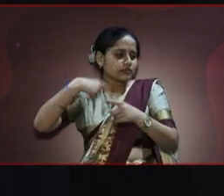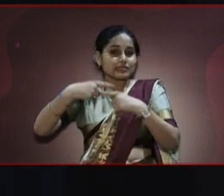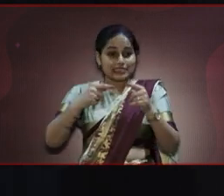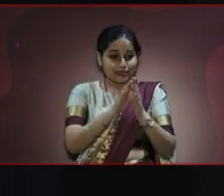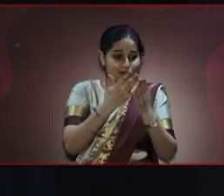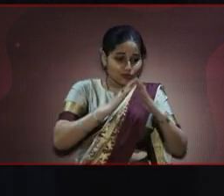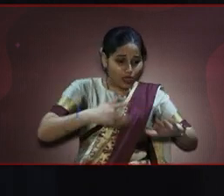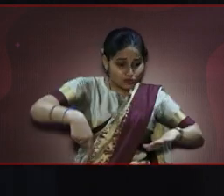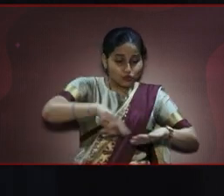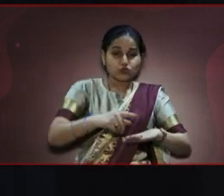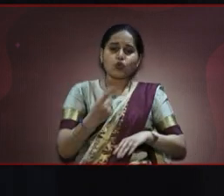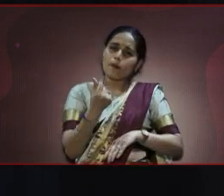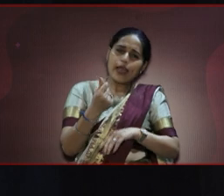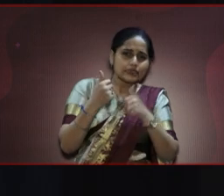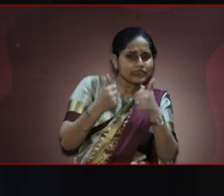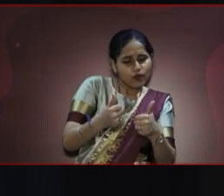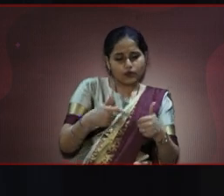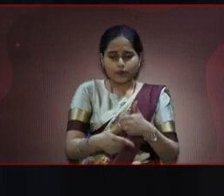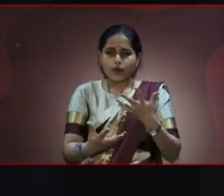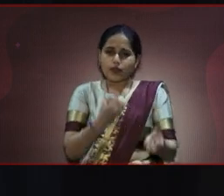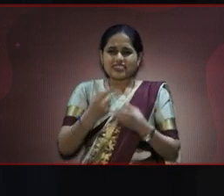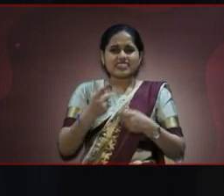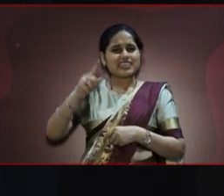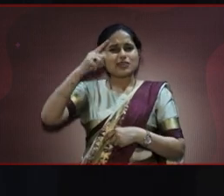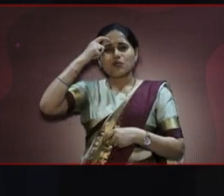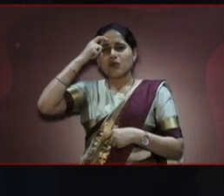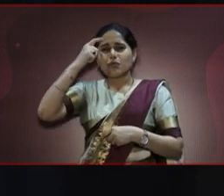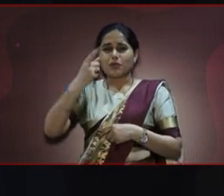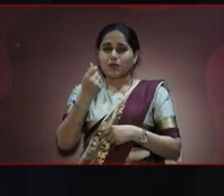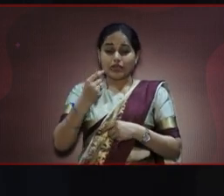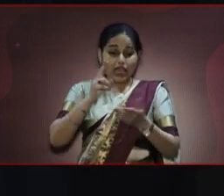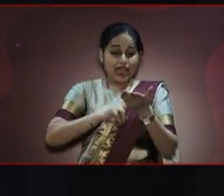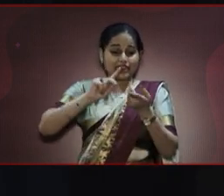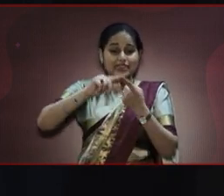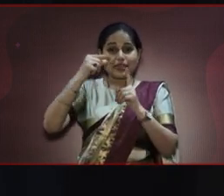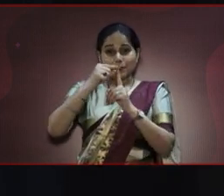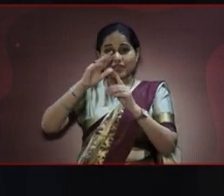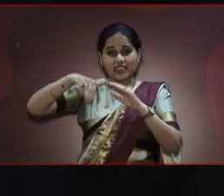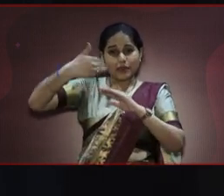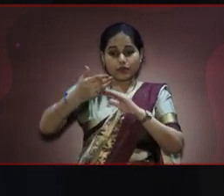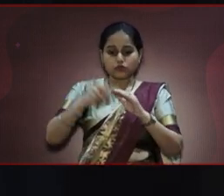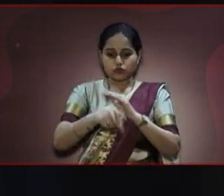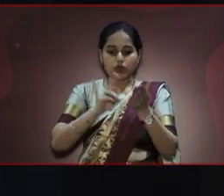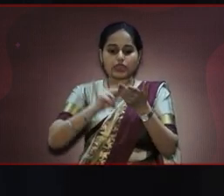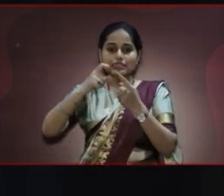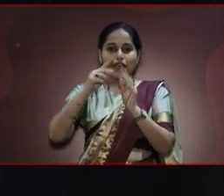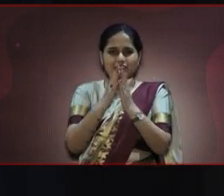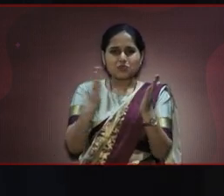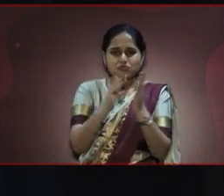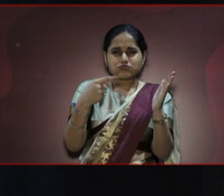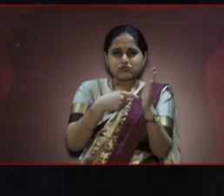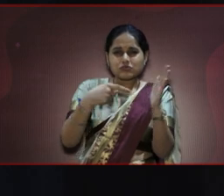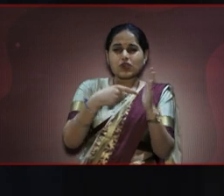हों, सही दाम पर मिले, ये एक बहुत बड़ी समस्या रही है। NEP आने के बाद NCERT की जो पुस्तकें बन रही हैं